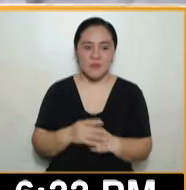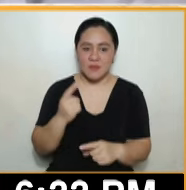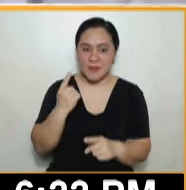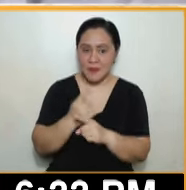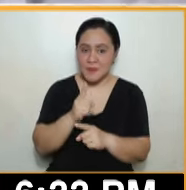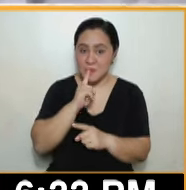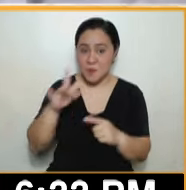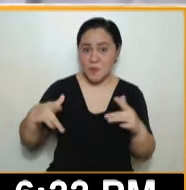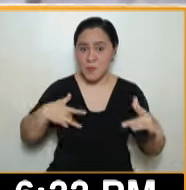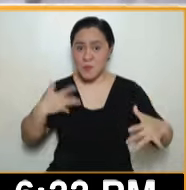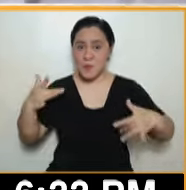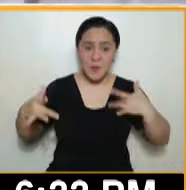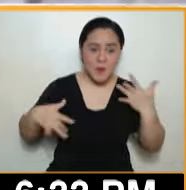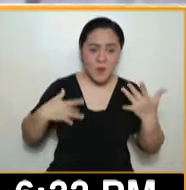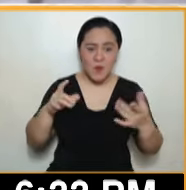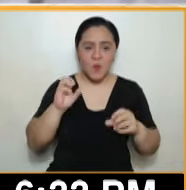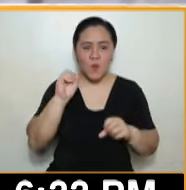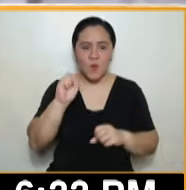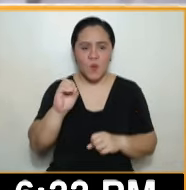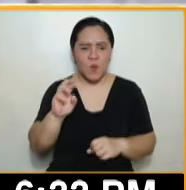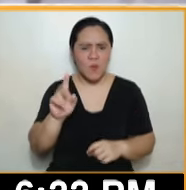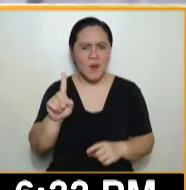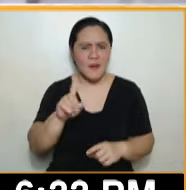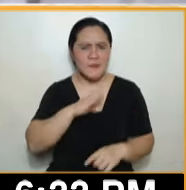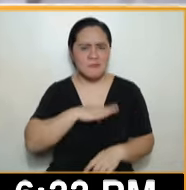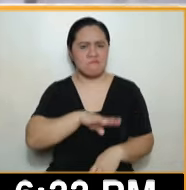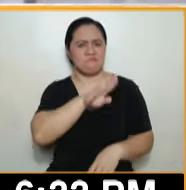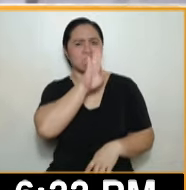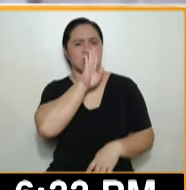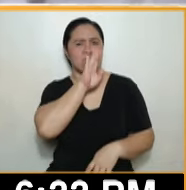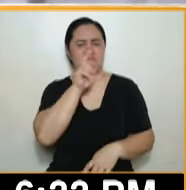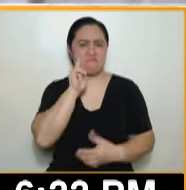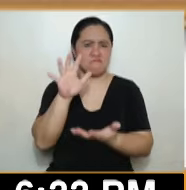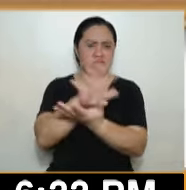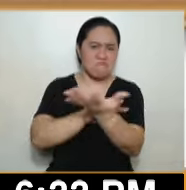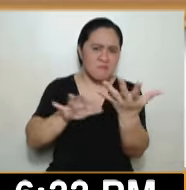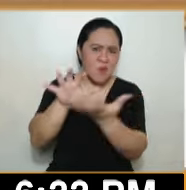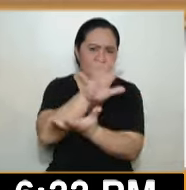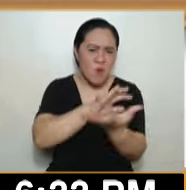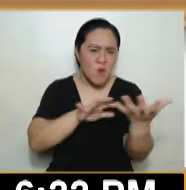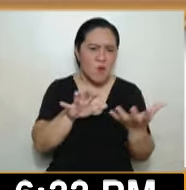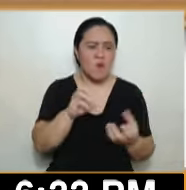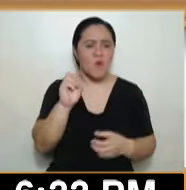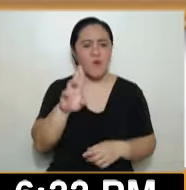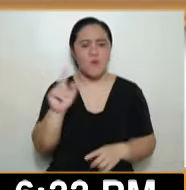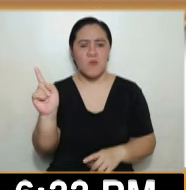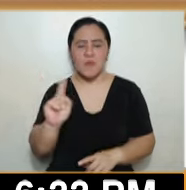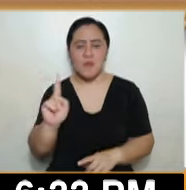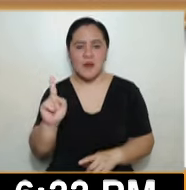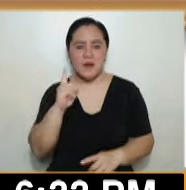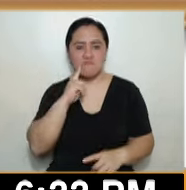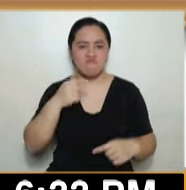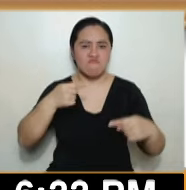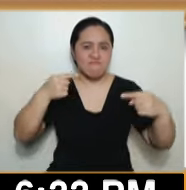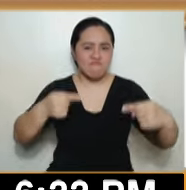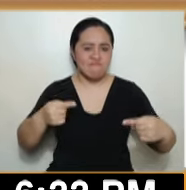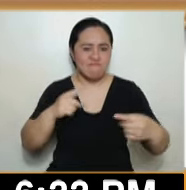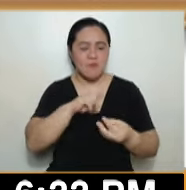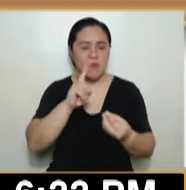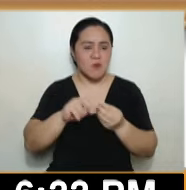exciting, o dapat ba'y nakakadismaya o magulo? Okay ba ang ganitong bakbakan para sa taong bayan?